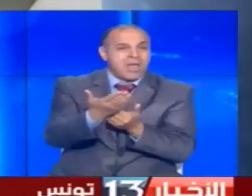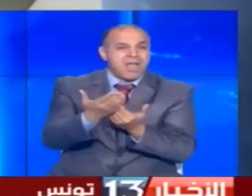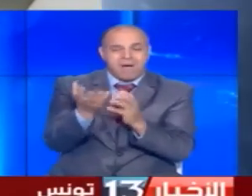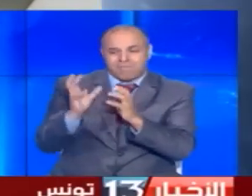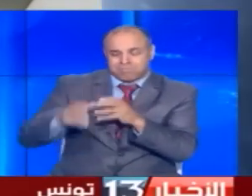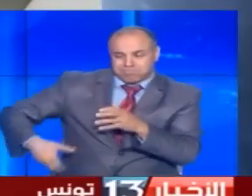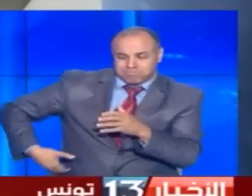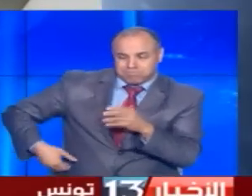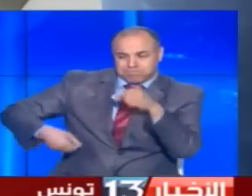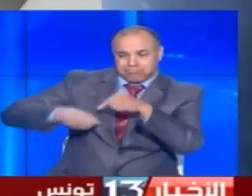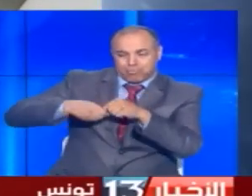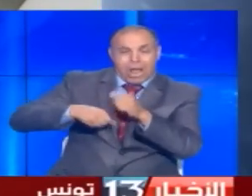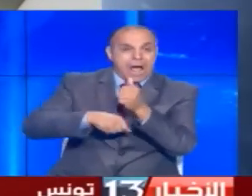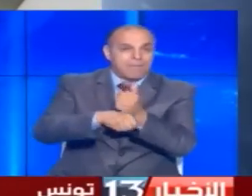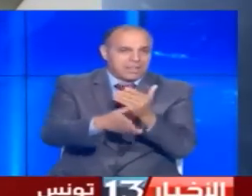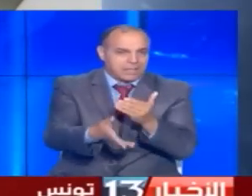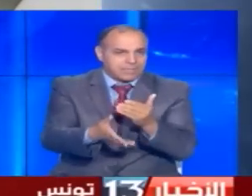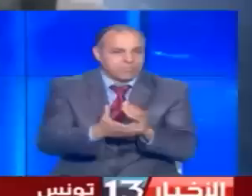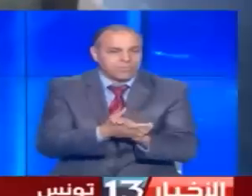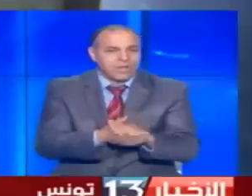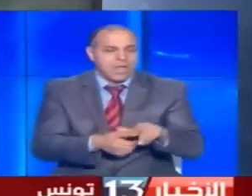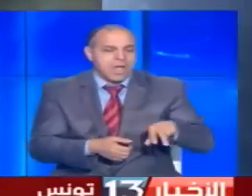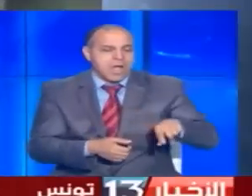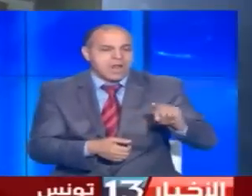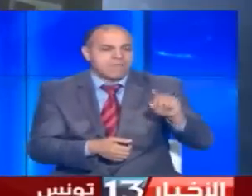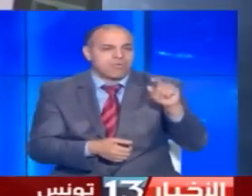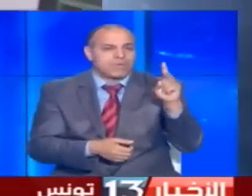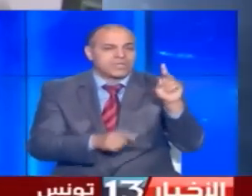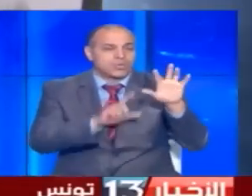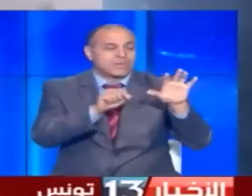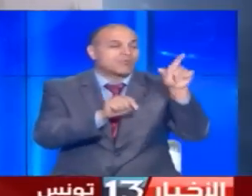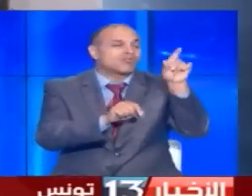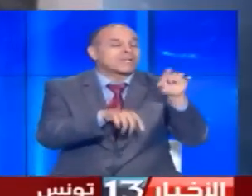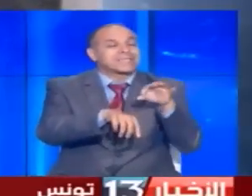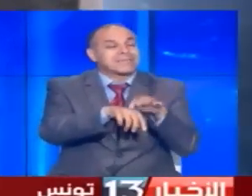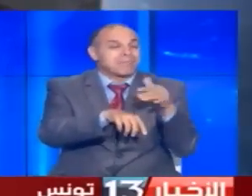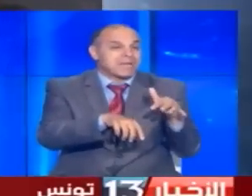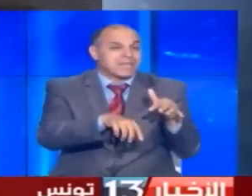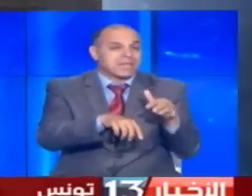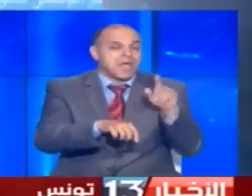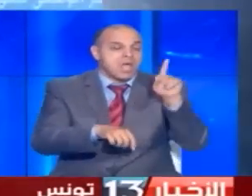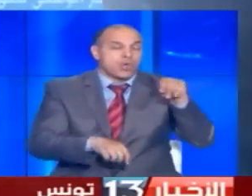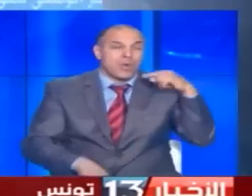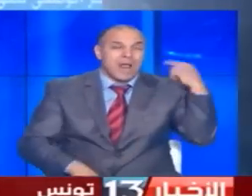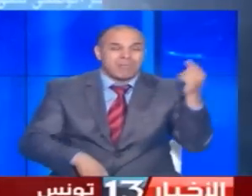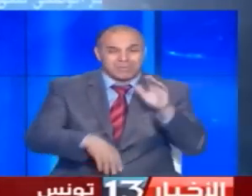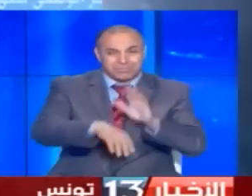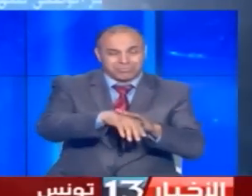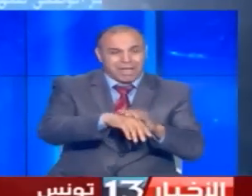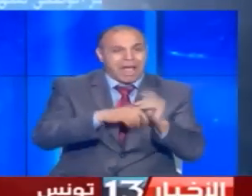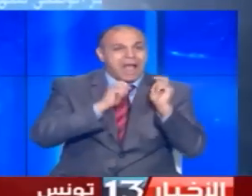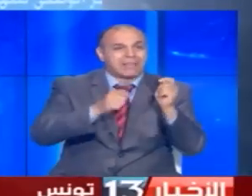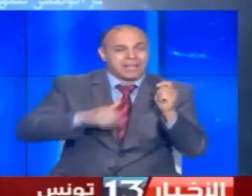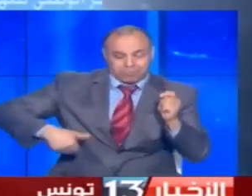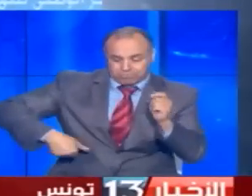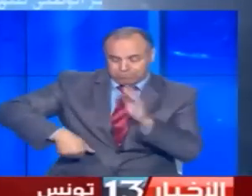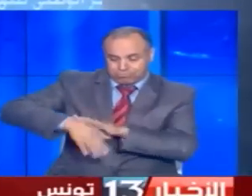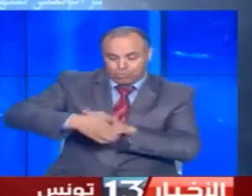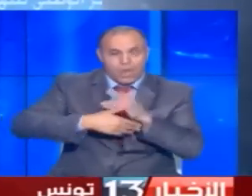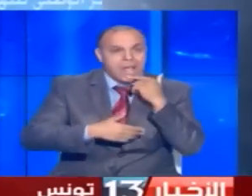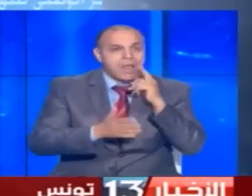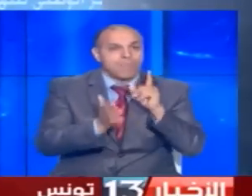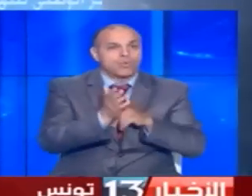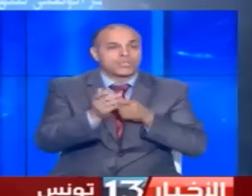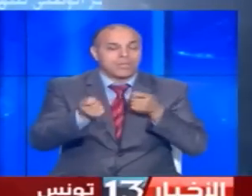القرنية لهذه السنة 1270 حالة. وفي اليوم العالمي للتحسيس بالتبرع بالأعضاء، أكد